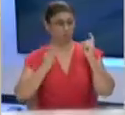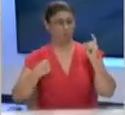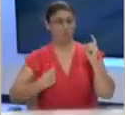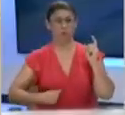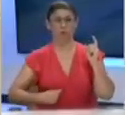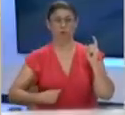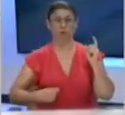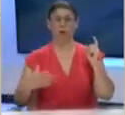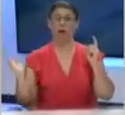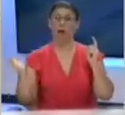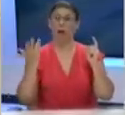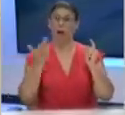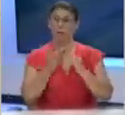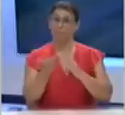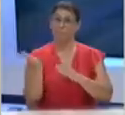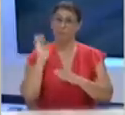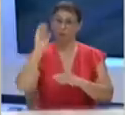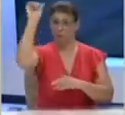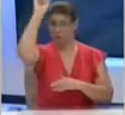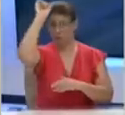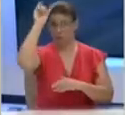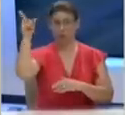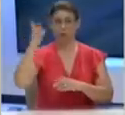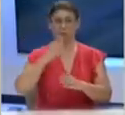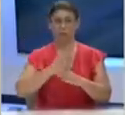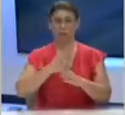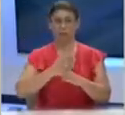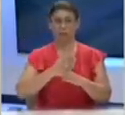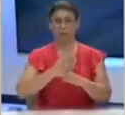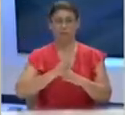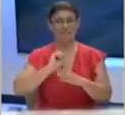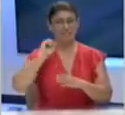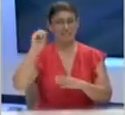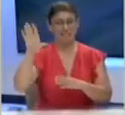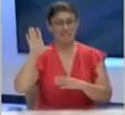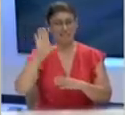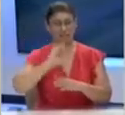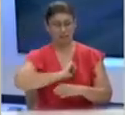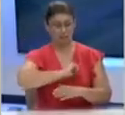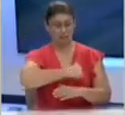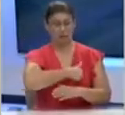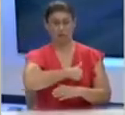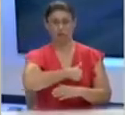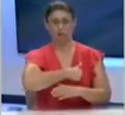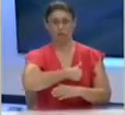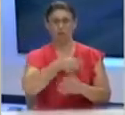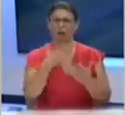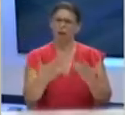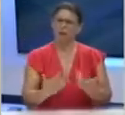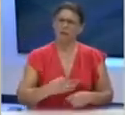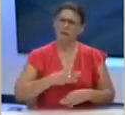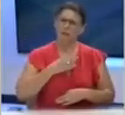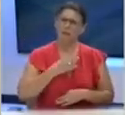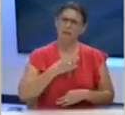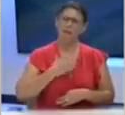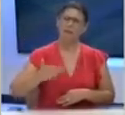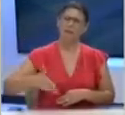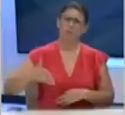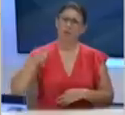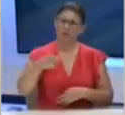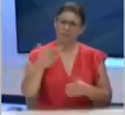δημοσίως αν πίσω από τη Ρόδο κρύβονται ξένοι πράκτορες. Αν έχετε, κύριε Μητσοτάκη,